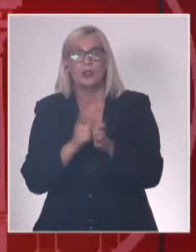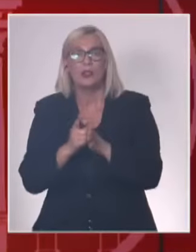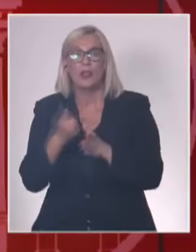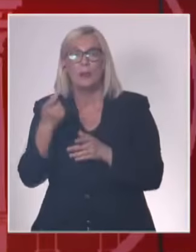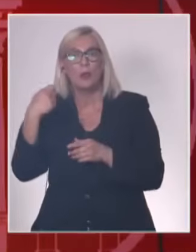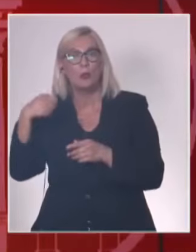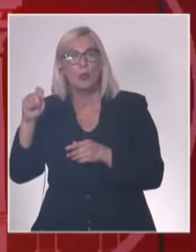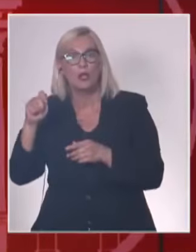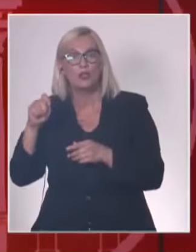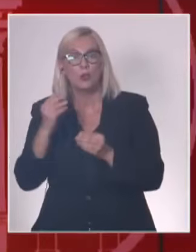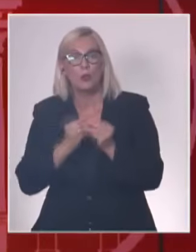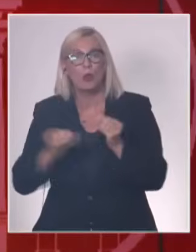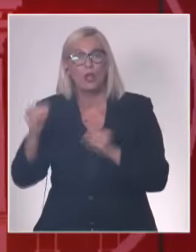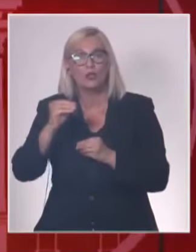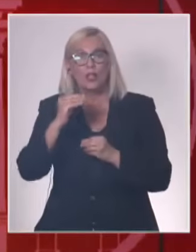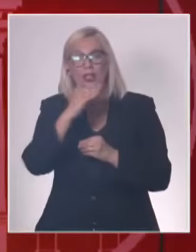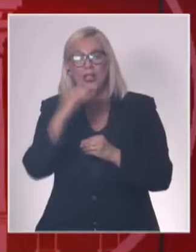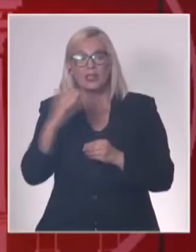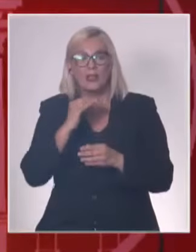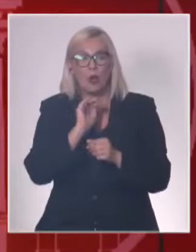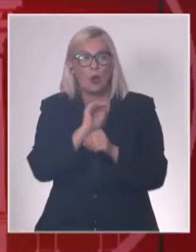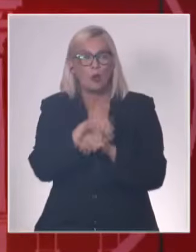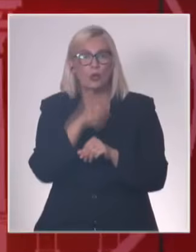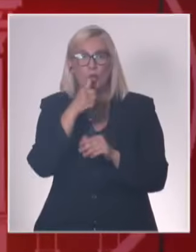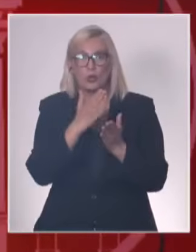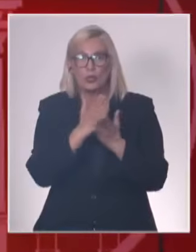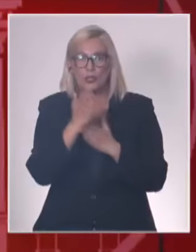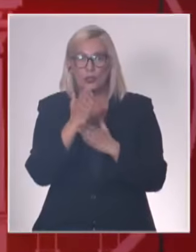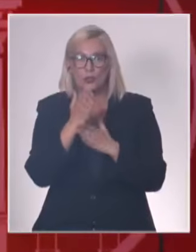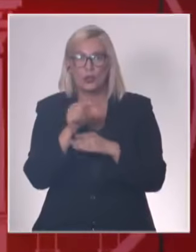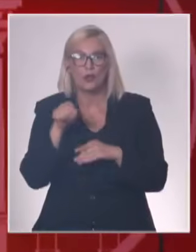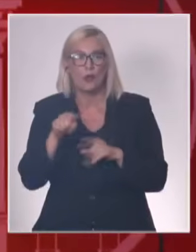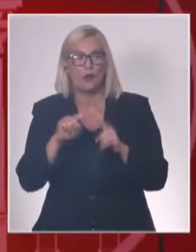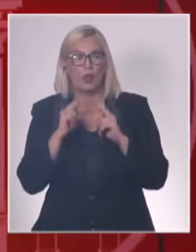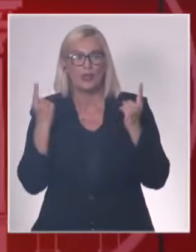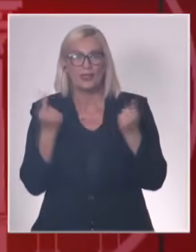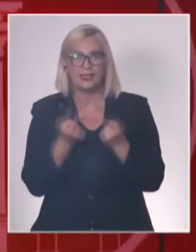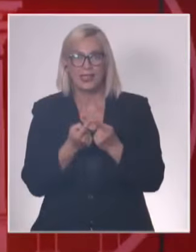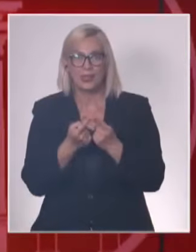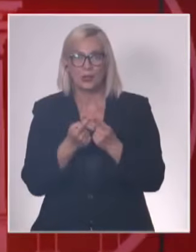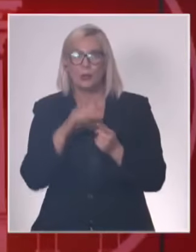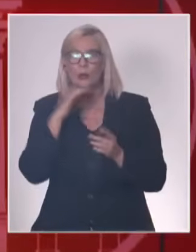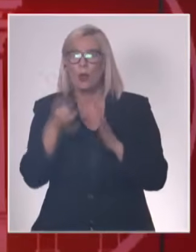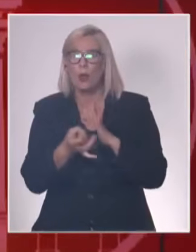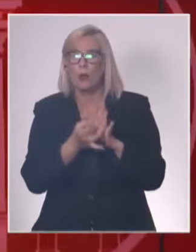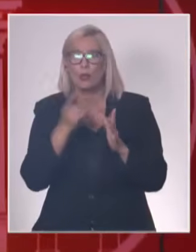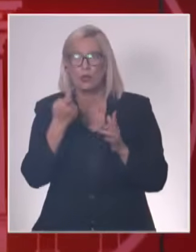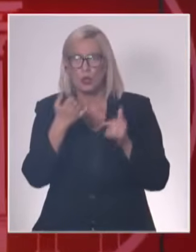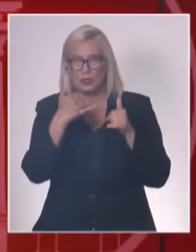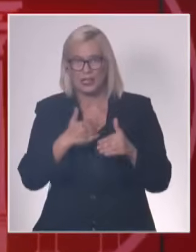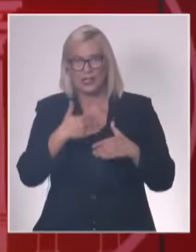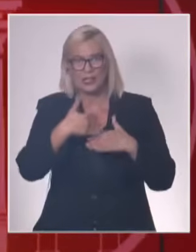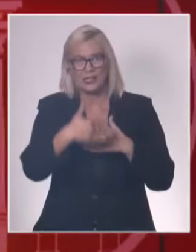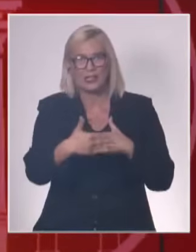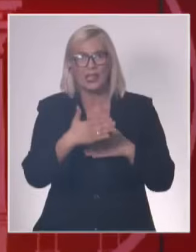од инфлацијата на ниво на услуги кои што ни се случуваат во овој сектор, така што многу скоро денеска ќе излеземе